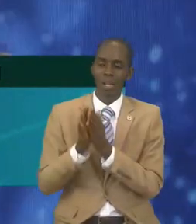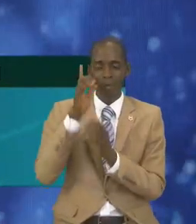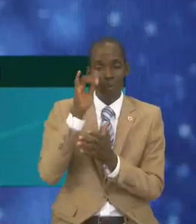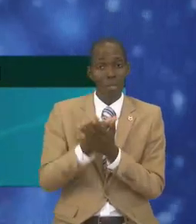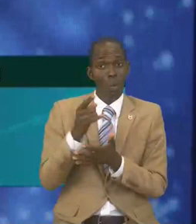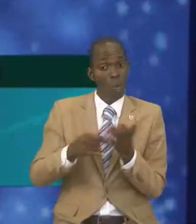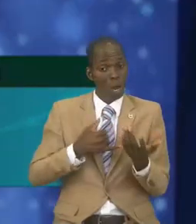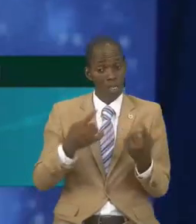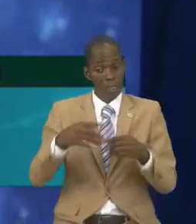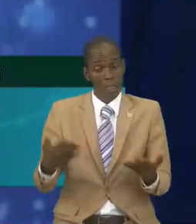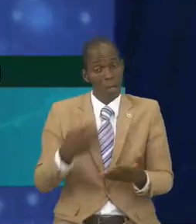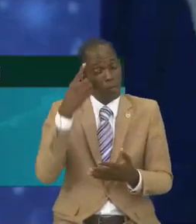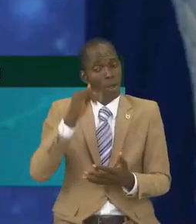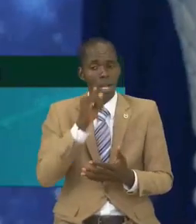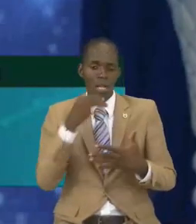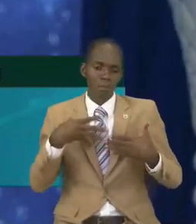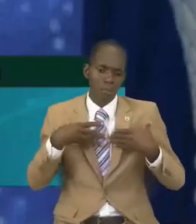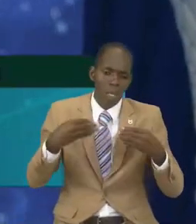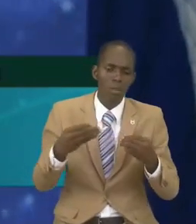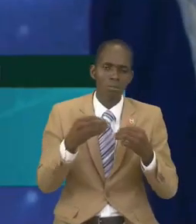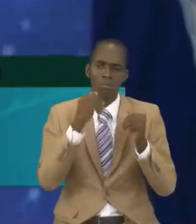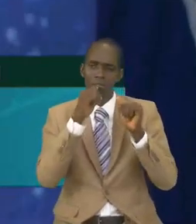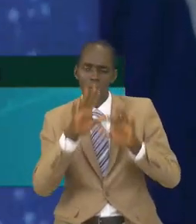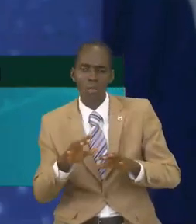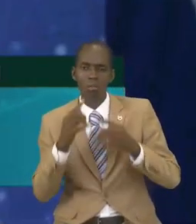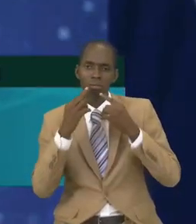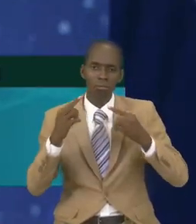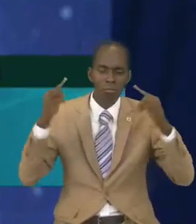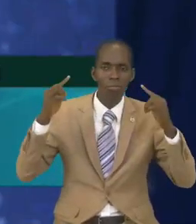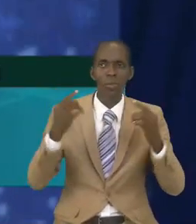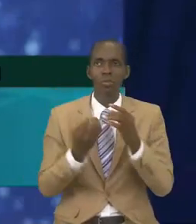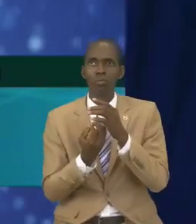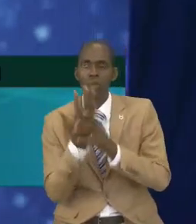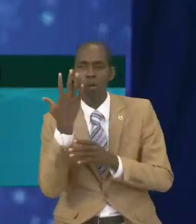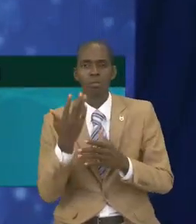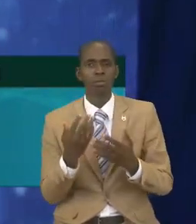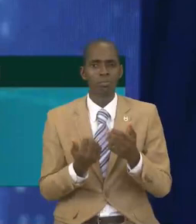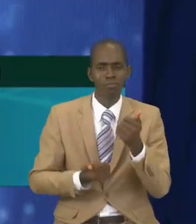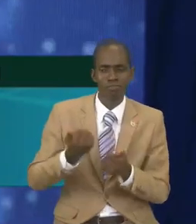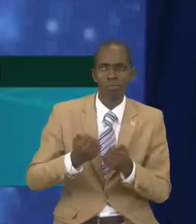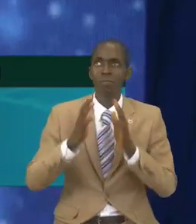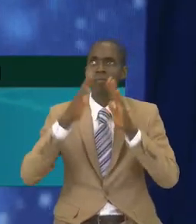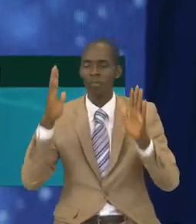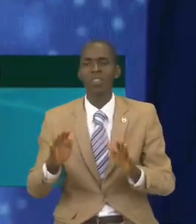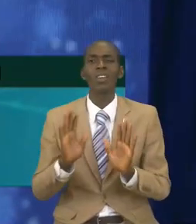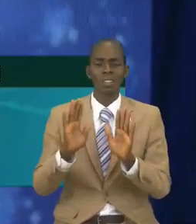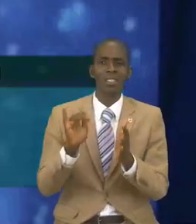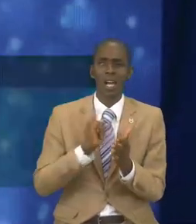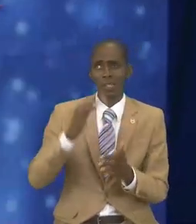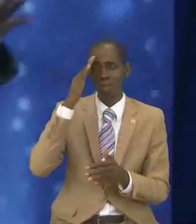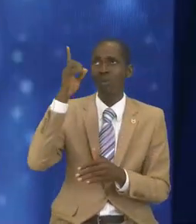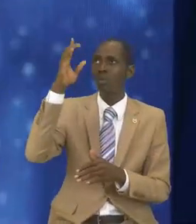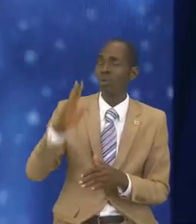pour la guérison, pour la délivrance, pour la bénédiction. Je sais que tout est disponible. Dieu est miséricordieux, Dieu est grand. Dieu ne diffère pas de